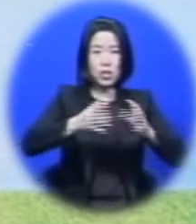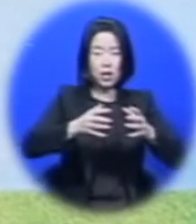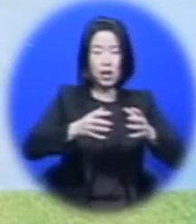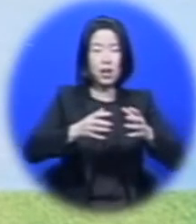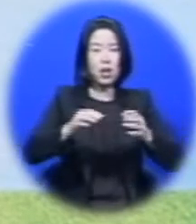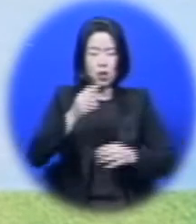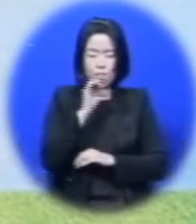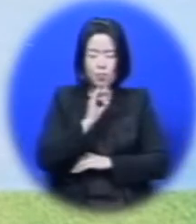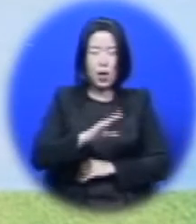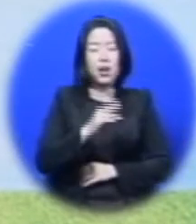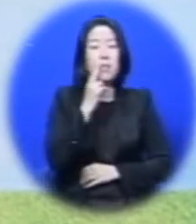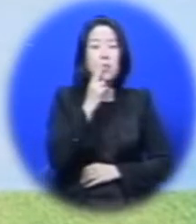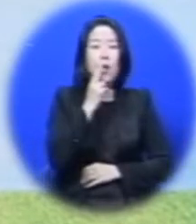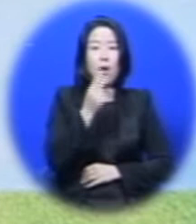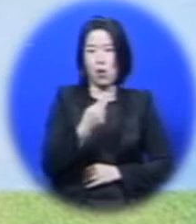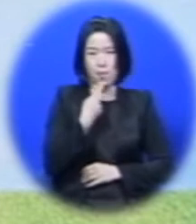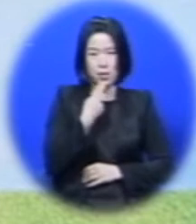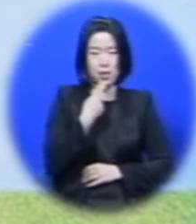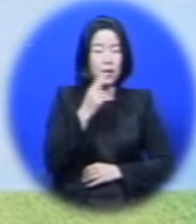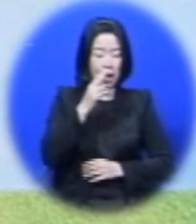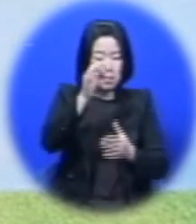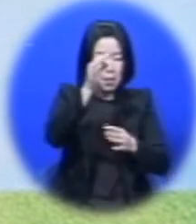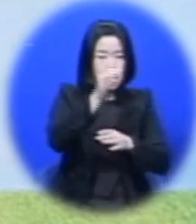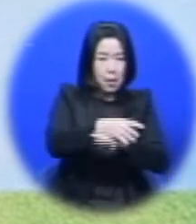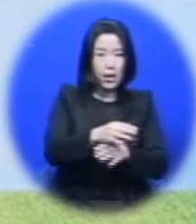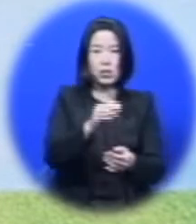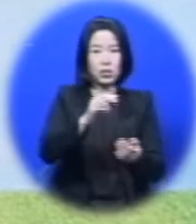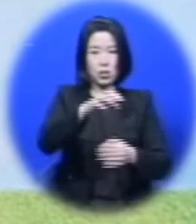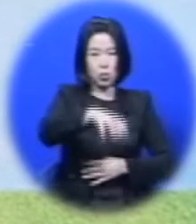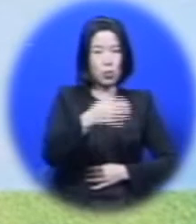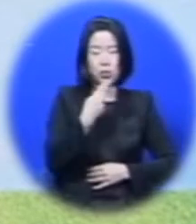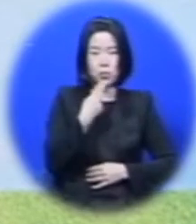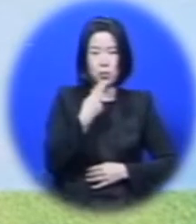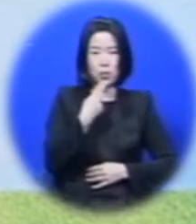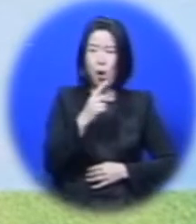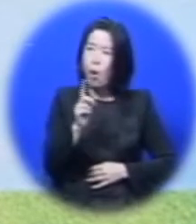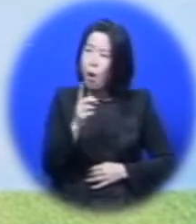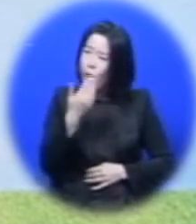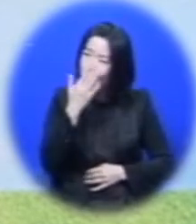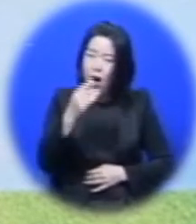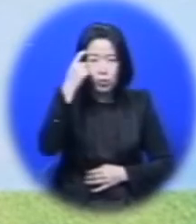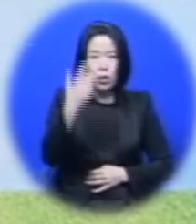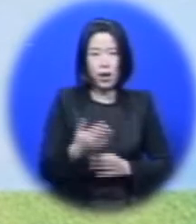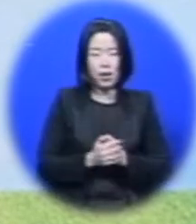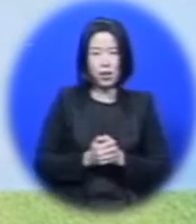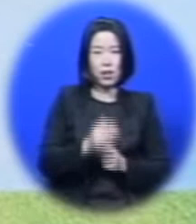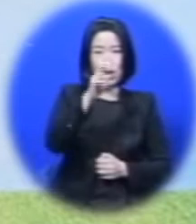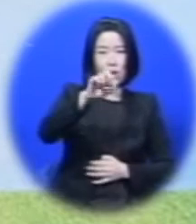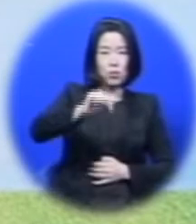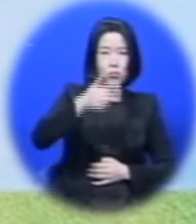담배 피는 사람이 없는 섬입니다. 담배 가게도 없습니다. 어떻게 그게 가능할까?